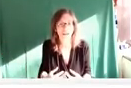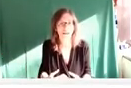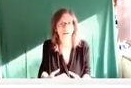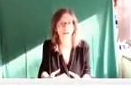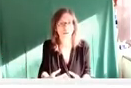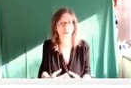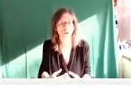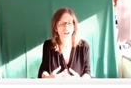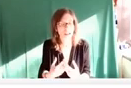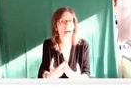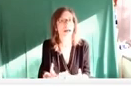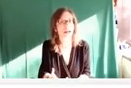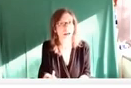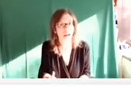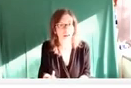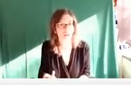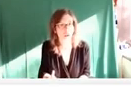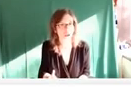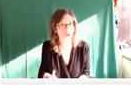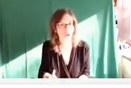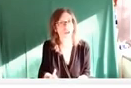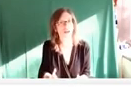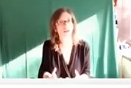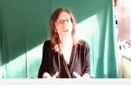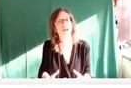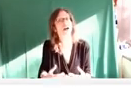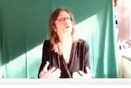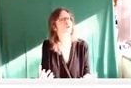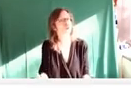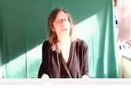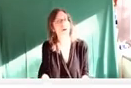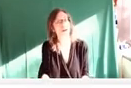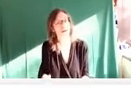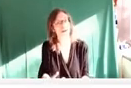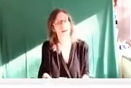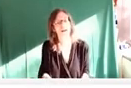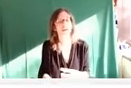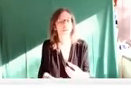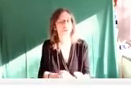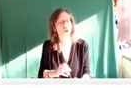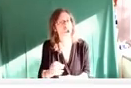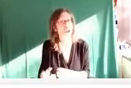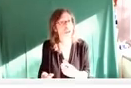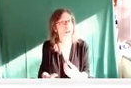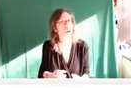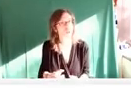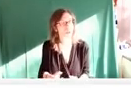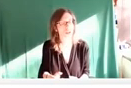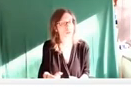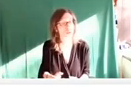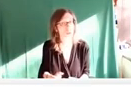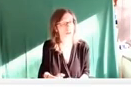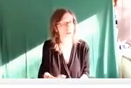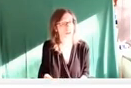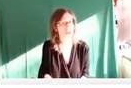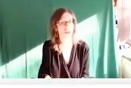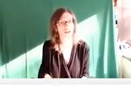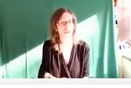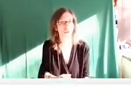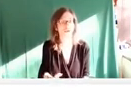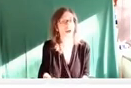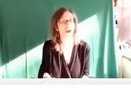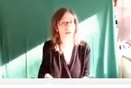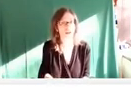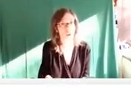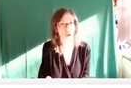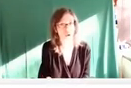pas pertinente comme un critère d'évaluation scientifique dans tous les domaines. Et c'est pour ça qu'il y a des débats aussi au sein des disciplines qui